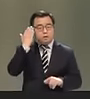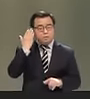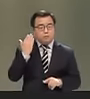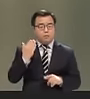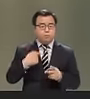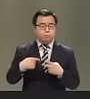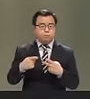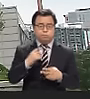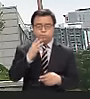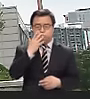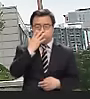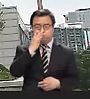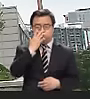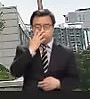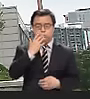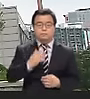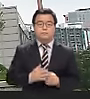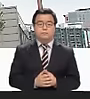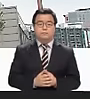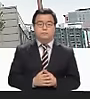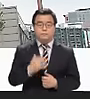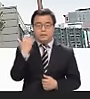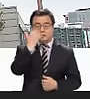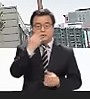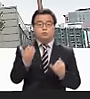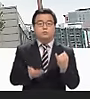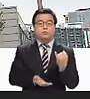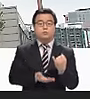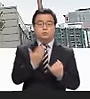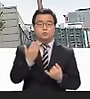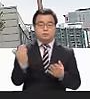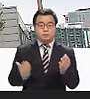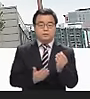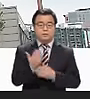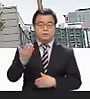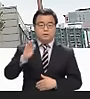인사평가입니다. 성추행이 일어났는 데서 계속